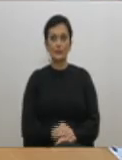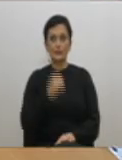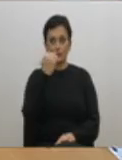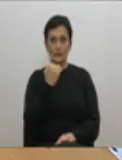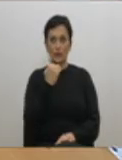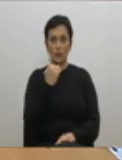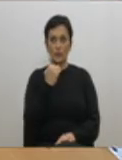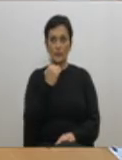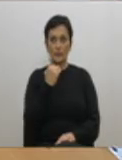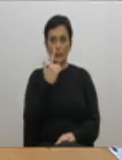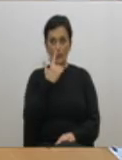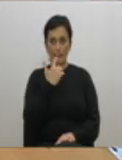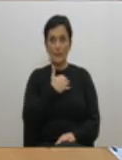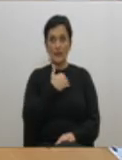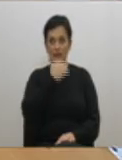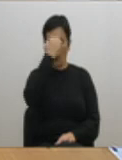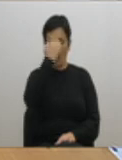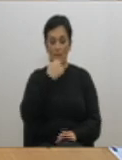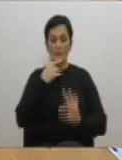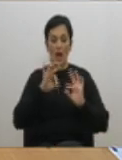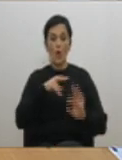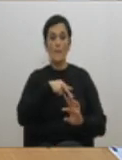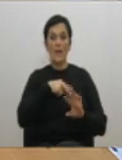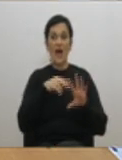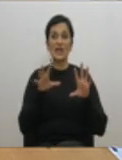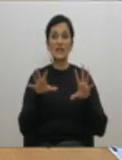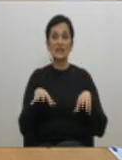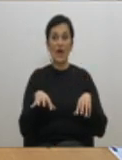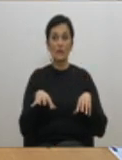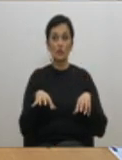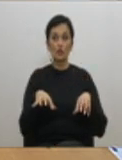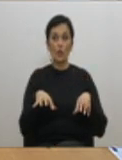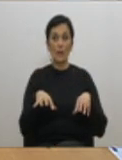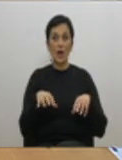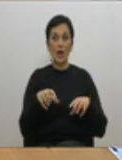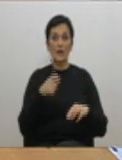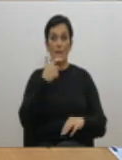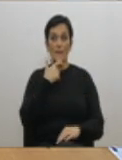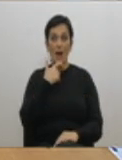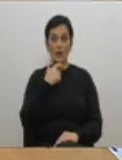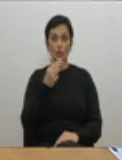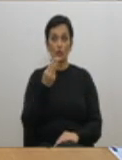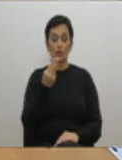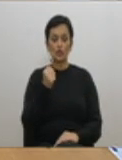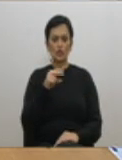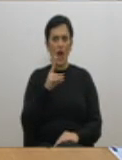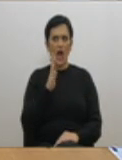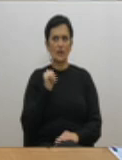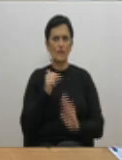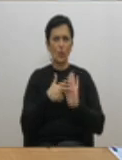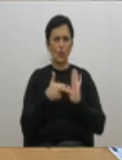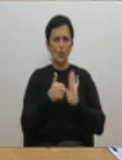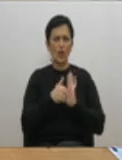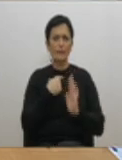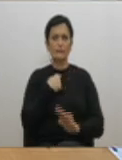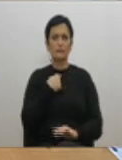გმადლობთ. მინდა მადლობა გადავუხადო პარლამენტის თავმჯდომარეს ბატონ შალვა უკაცრავად